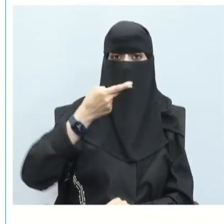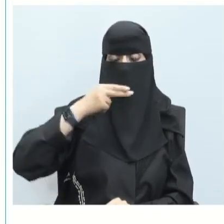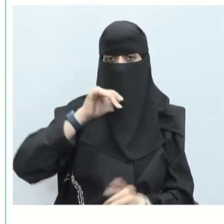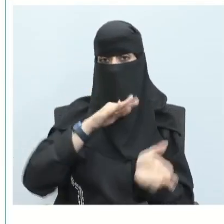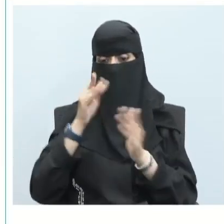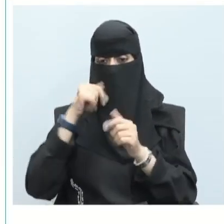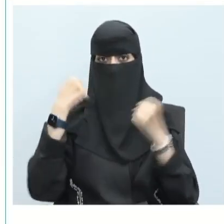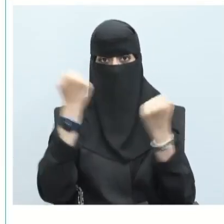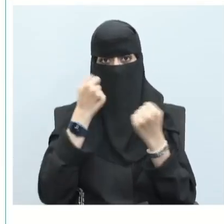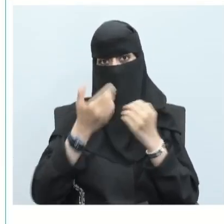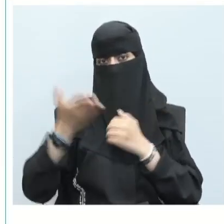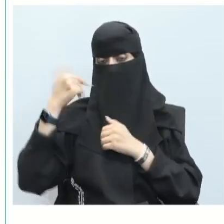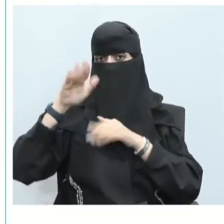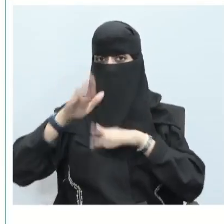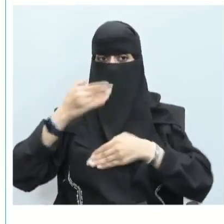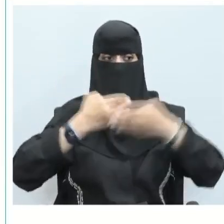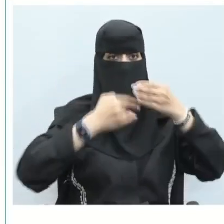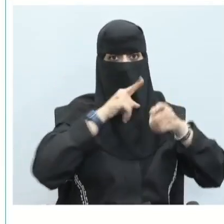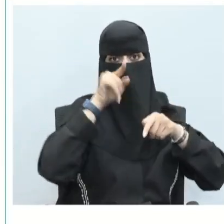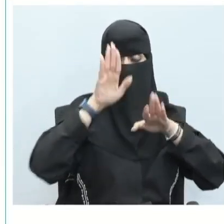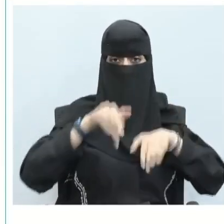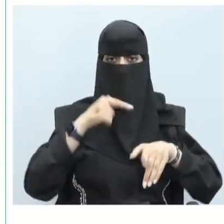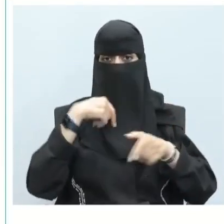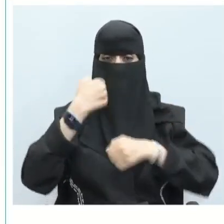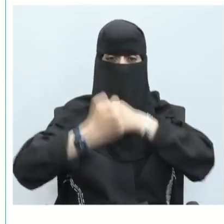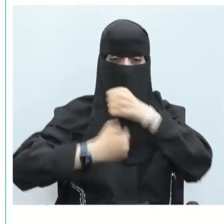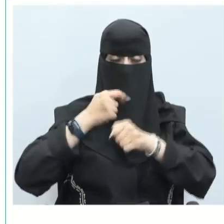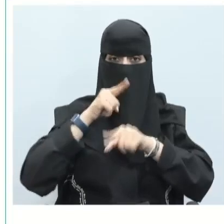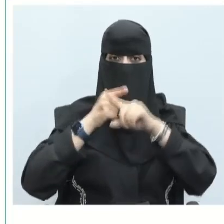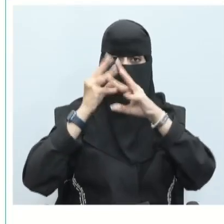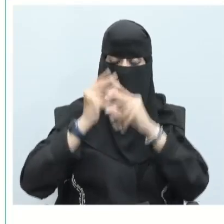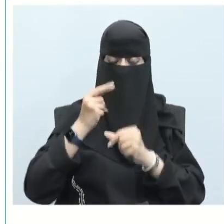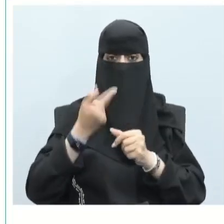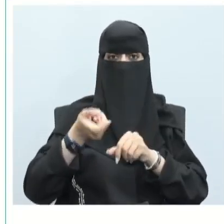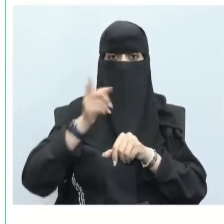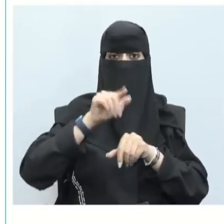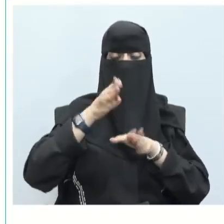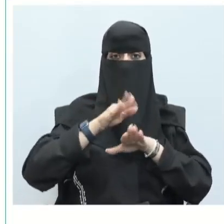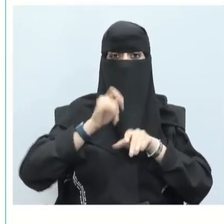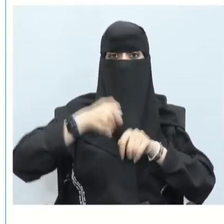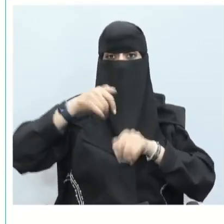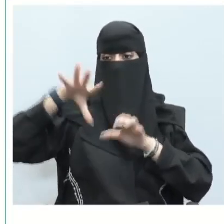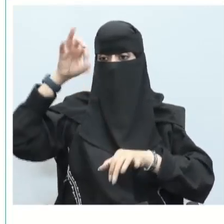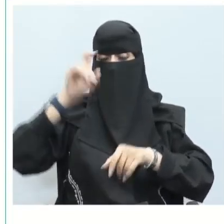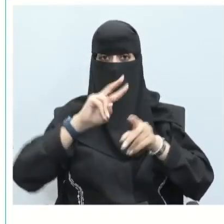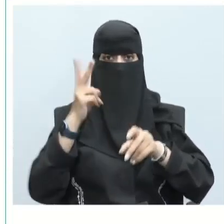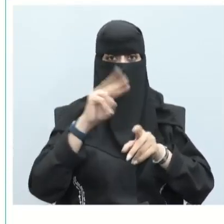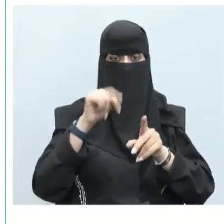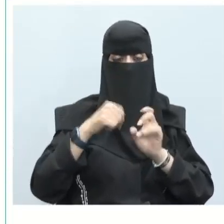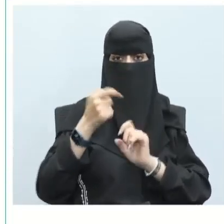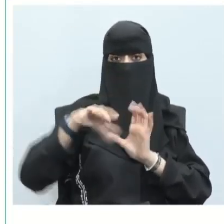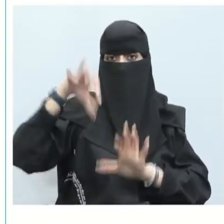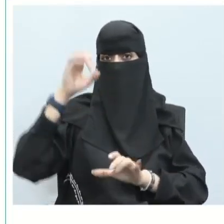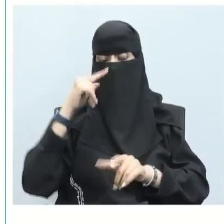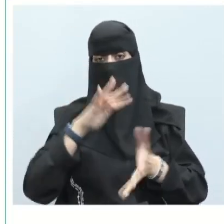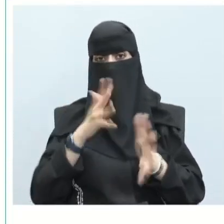السابقه تنشا هذه المغالطه نتيجه محاوله اجبارا على الاختيار بين بديلين فقط